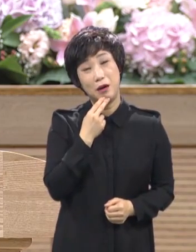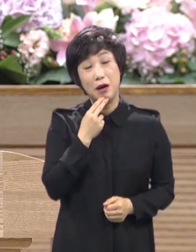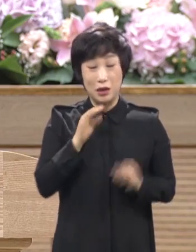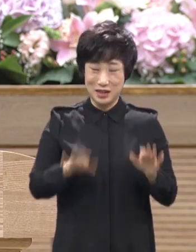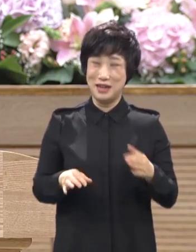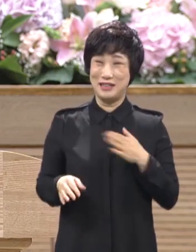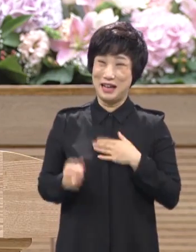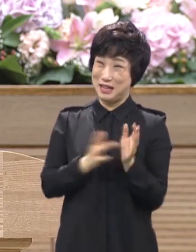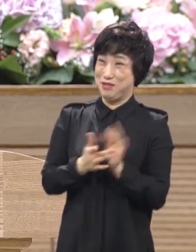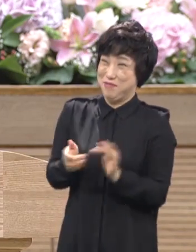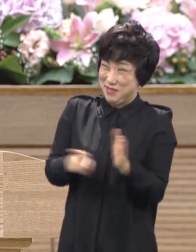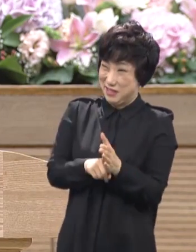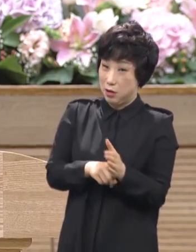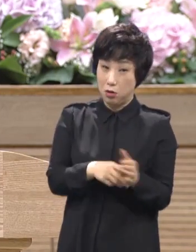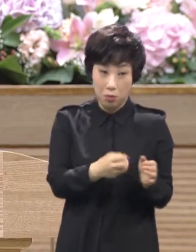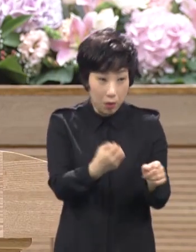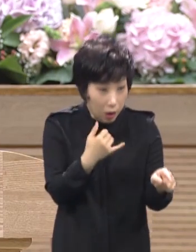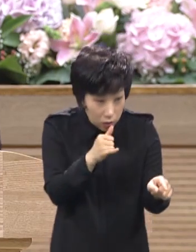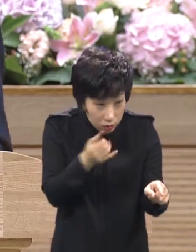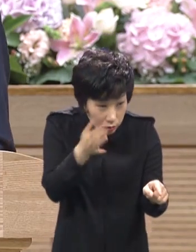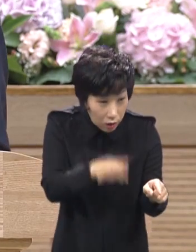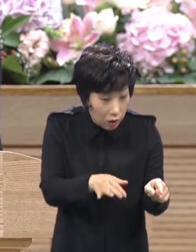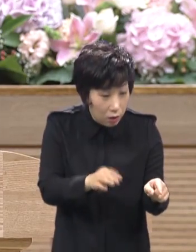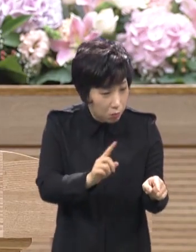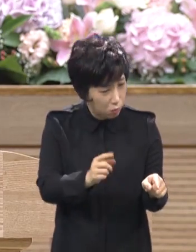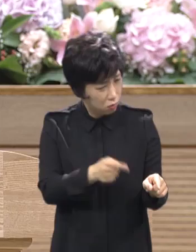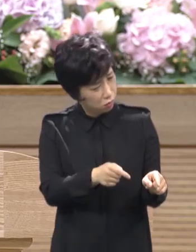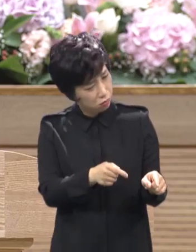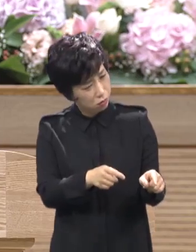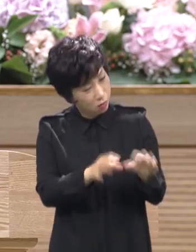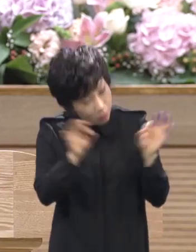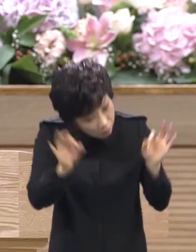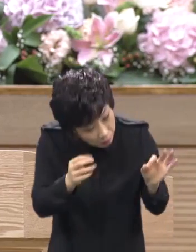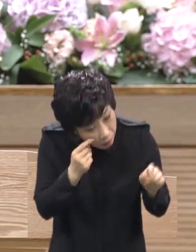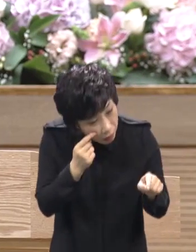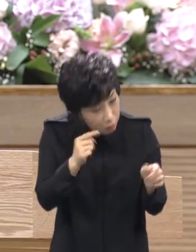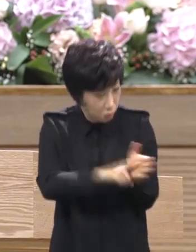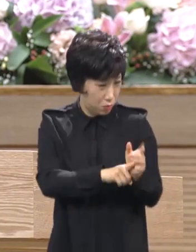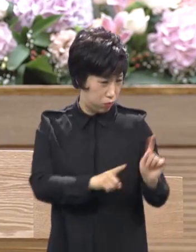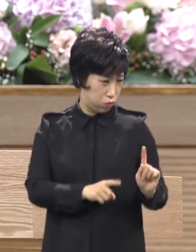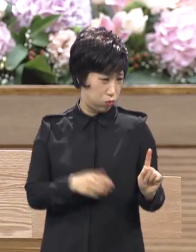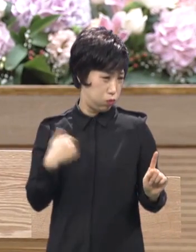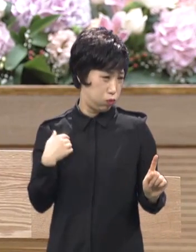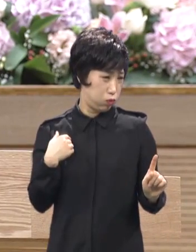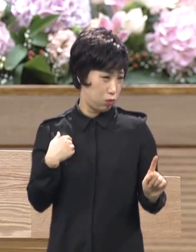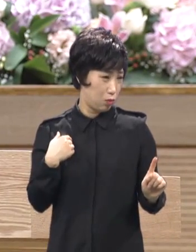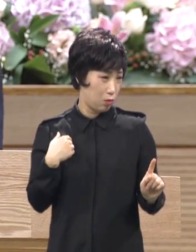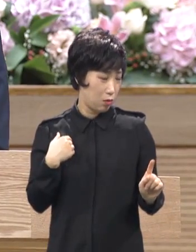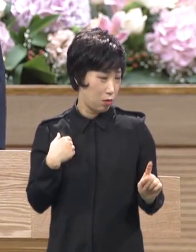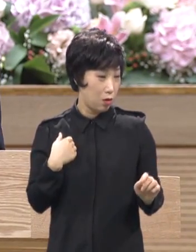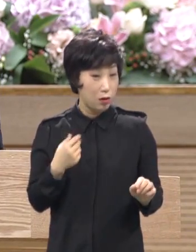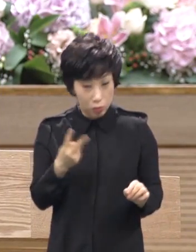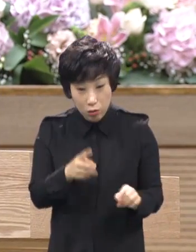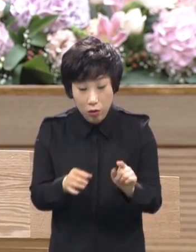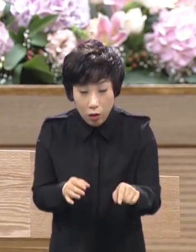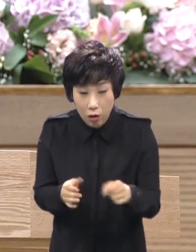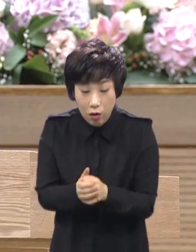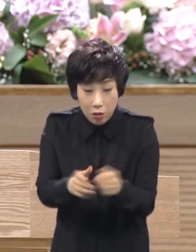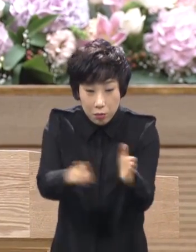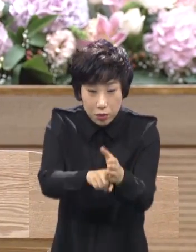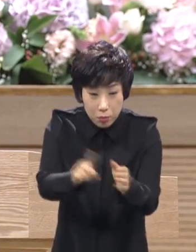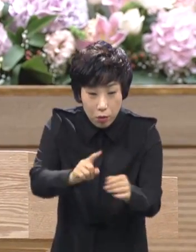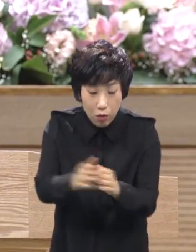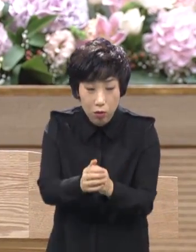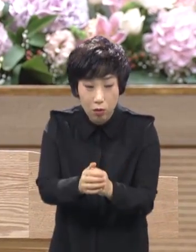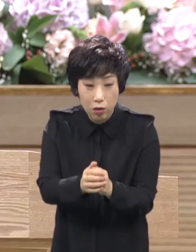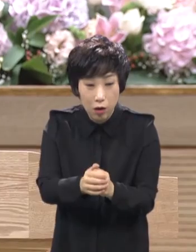믿노라 하는 사람들도, 전혀 믿음이 무엇인지를 모르는 세상 사람들도 어떻게